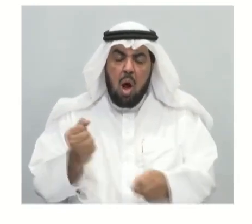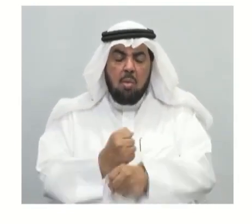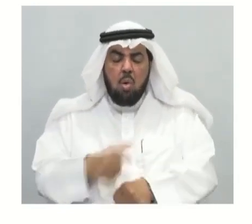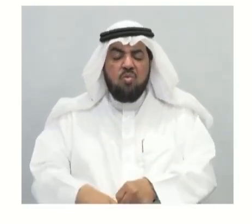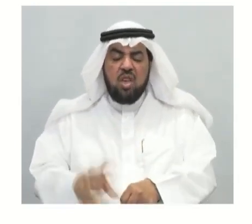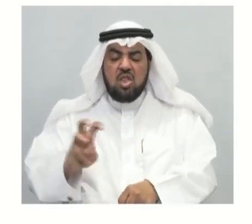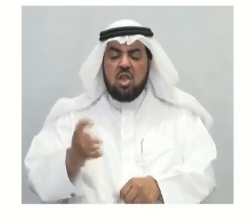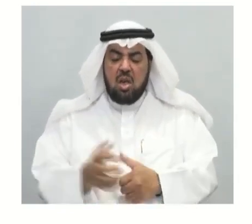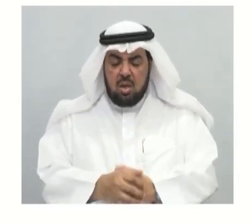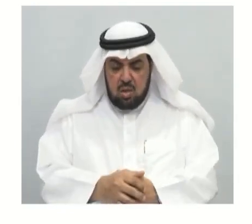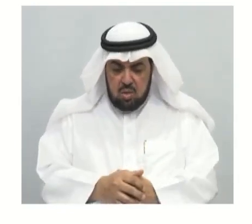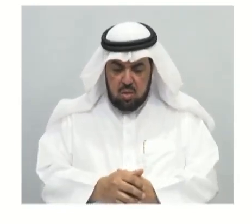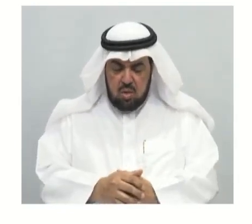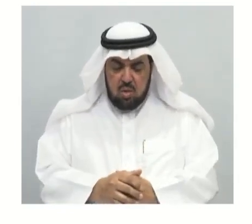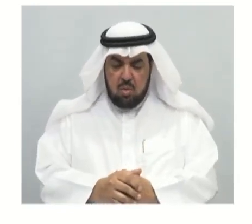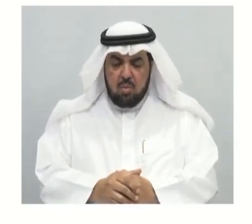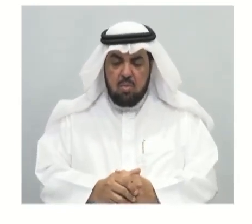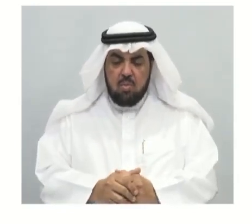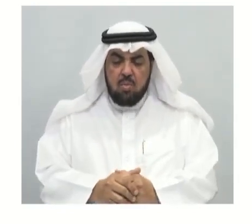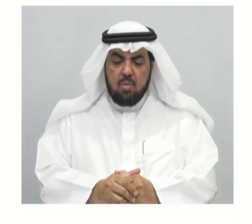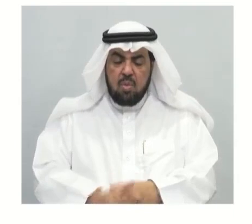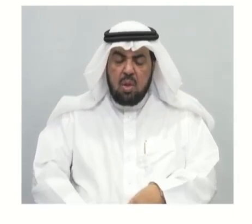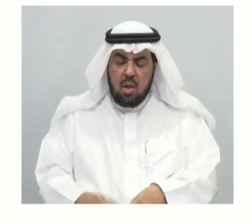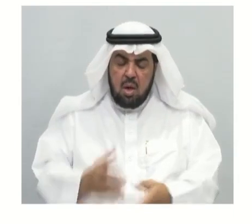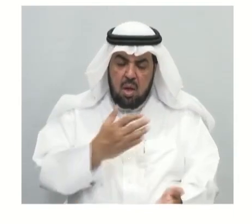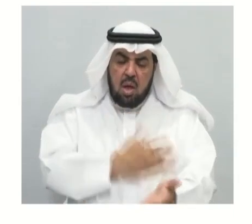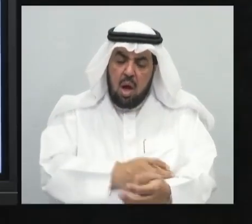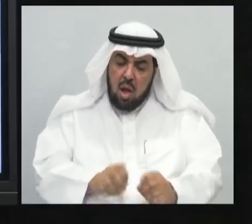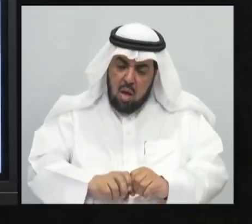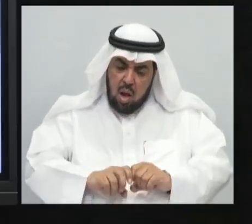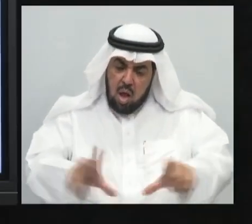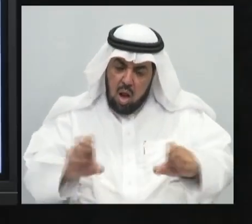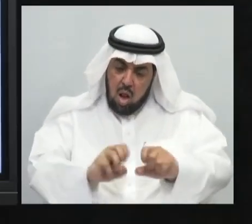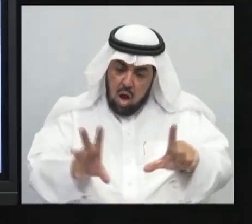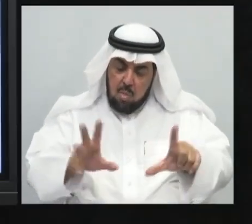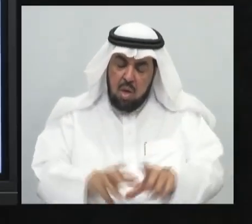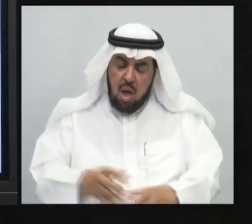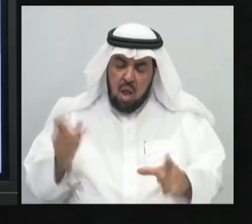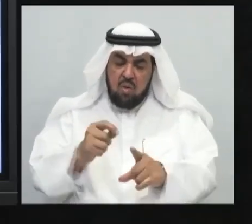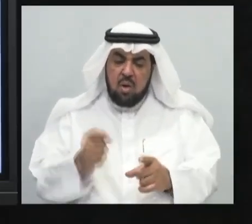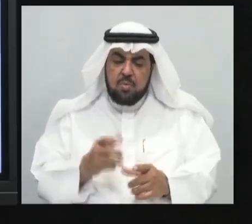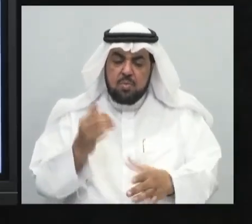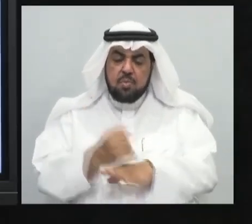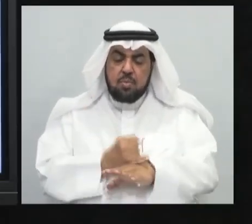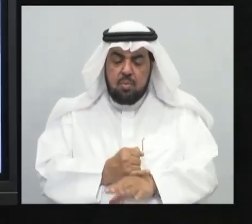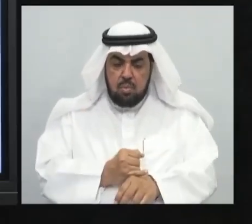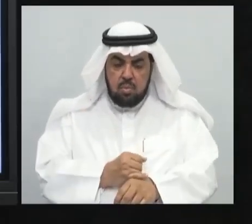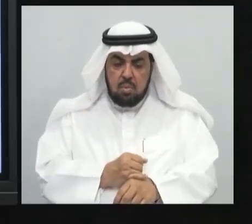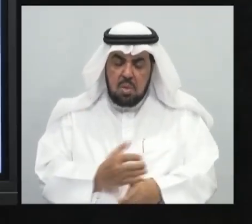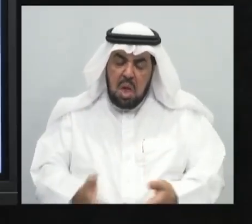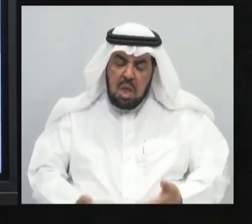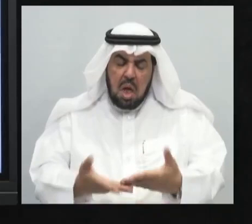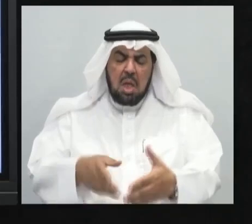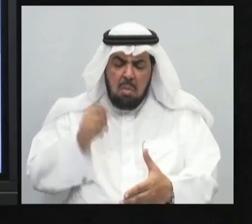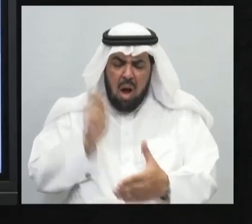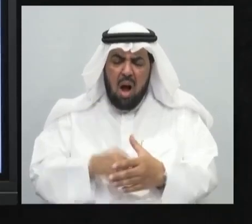وادوارهم في الشركه اذا التقارير الاعلاميه هدفها الاساسي او عملها الاساسي تقديم